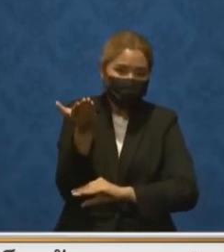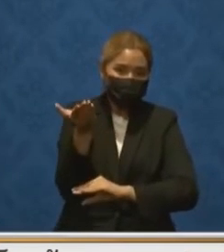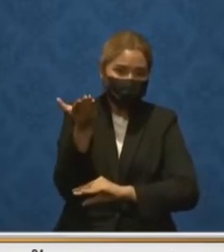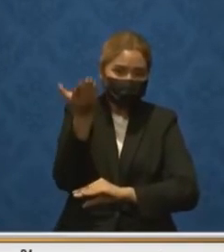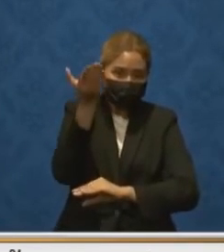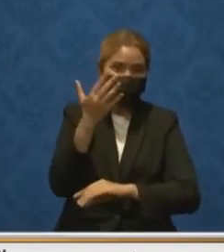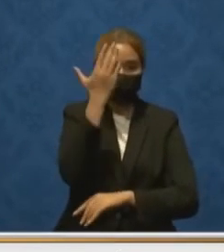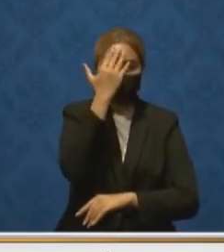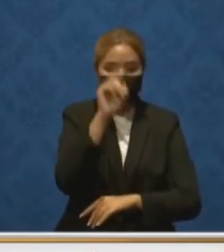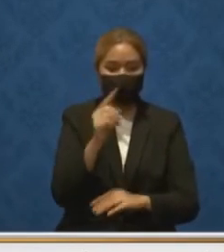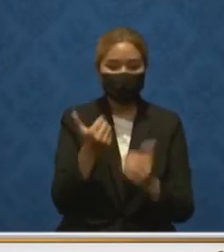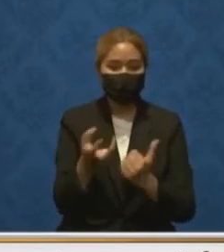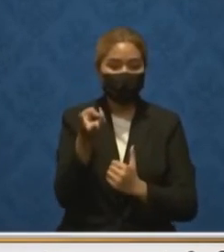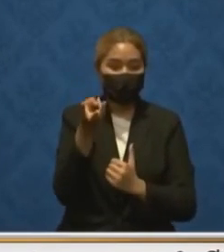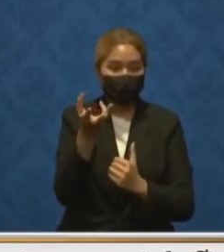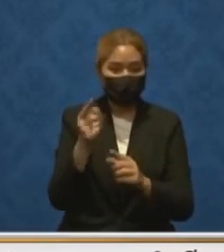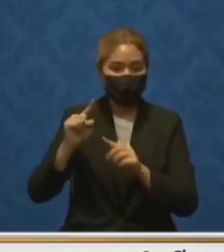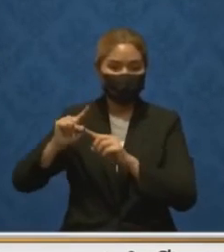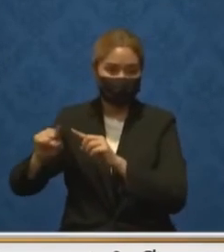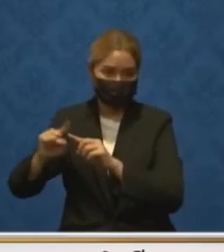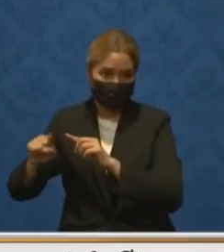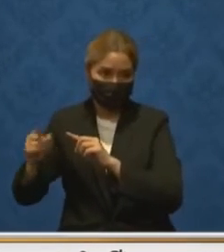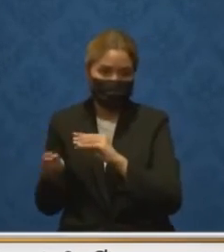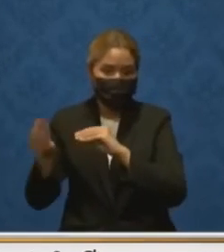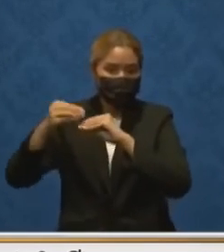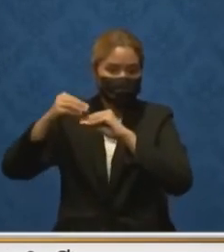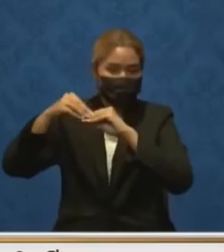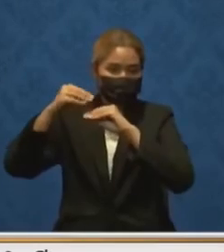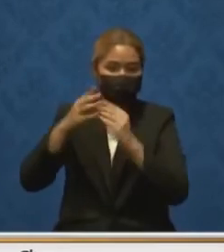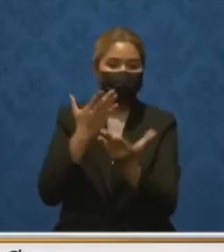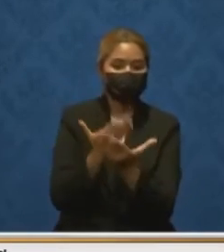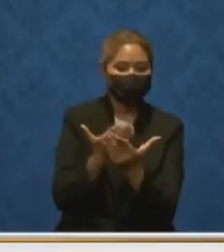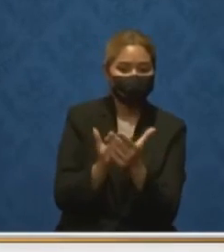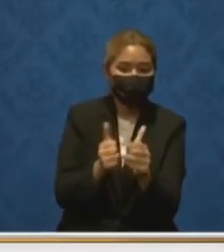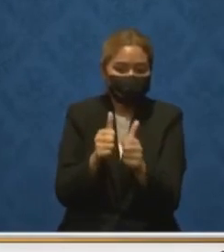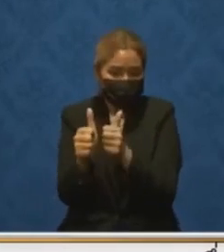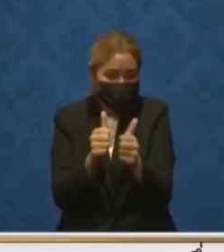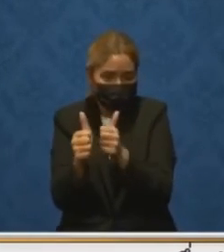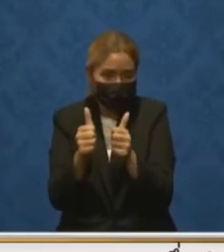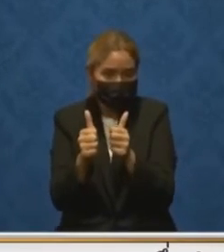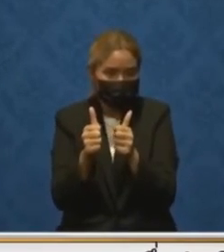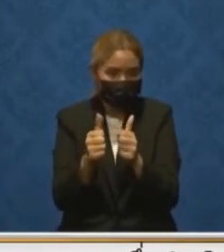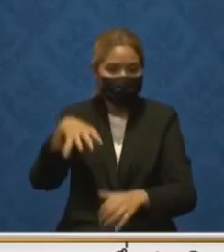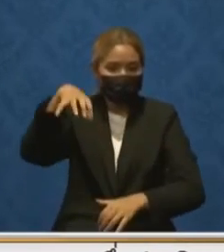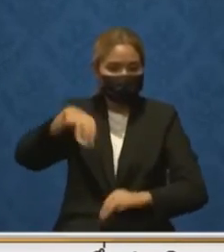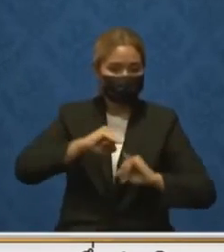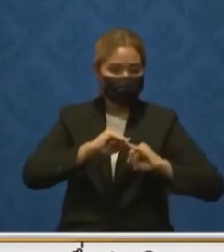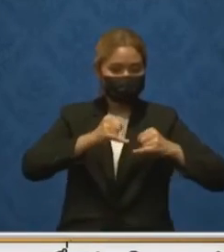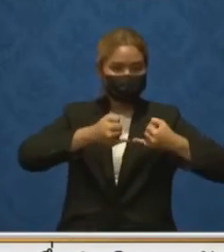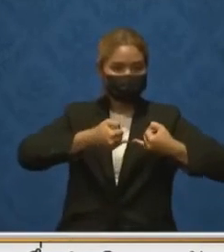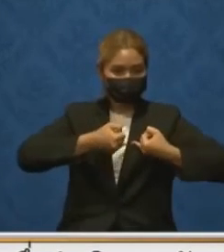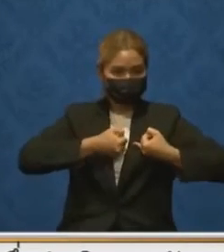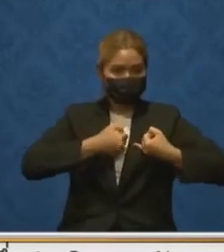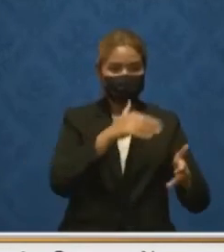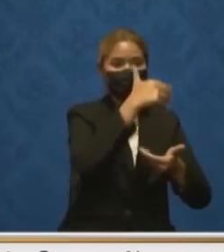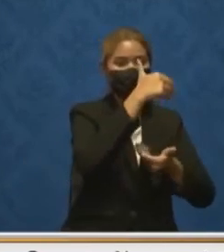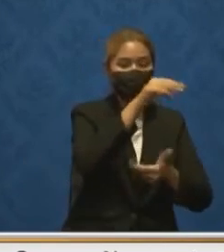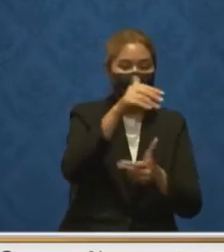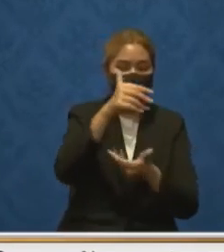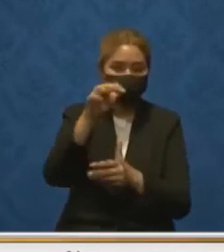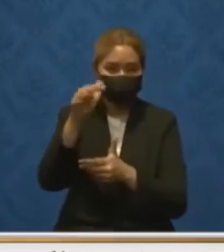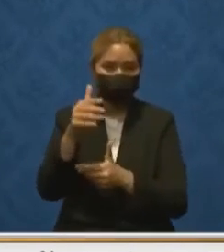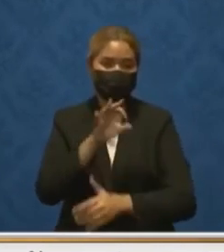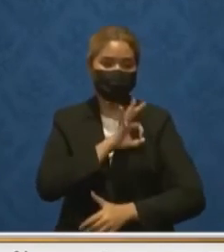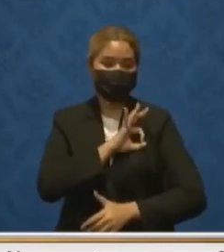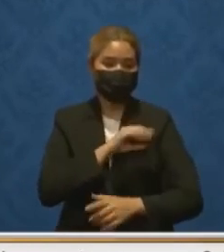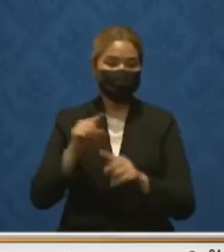ายของพัข้าวของเรา ราคาที่เราแ่งขันได้และความสามารถของเอกชน คือสมาคมผู้ส่ออกขาวไยและสมาชิก